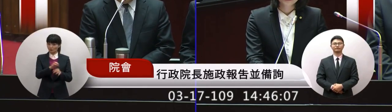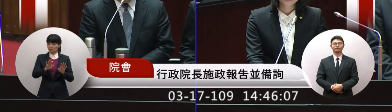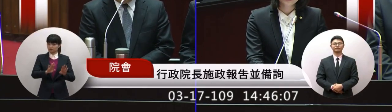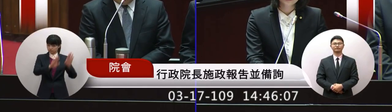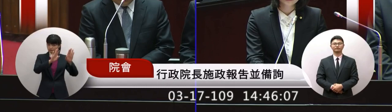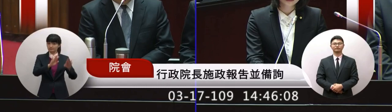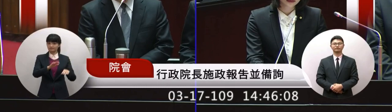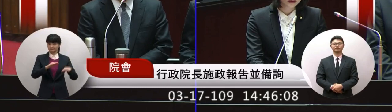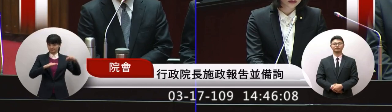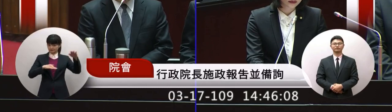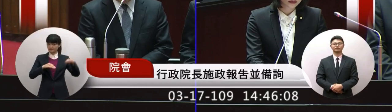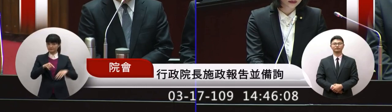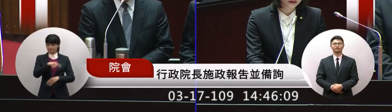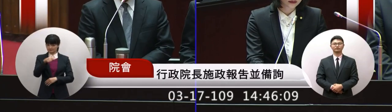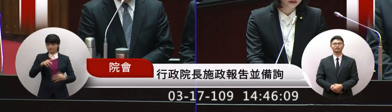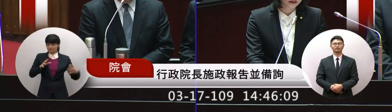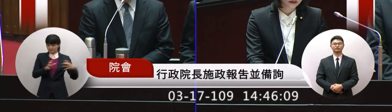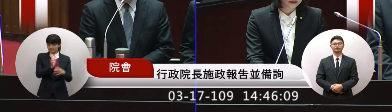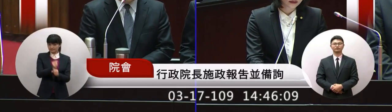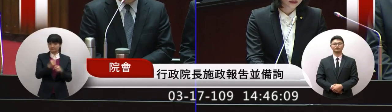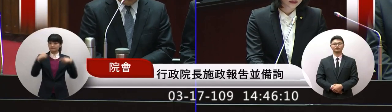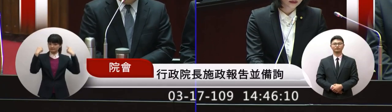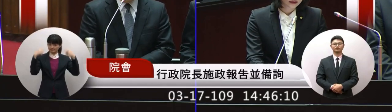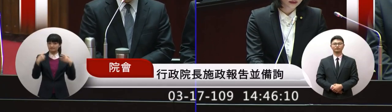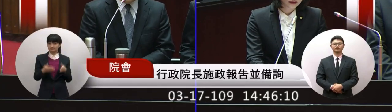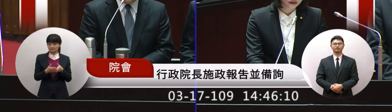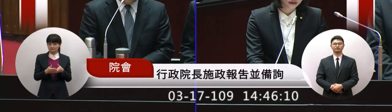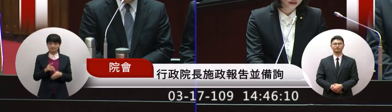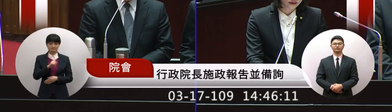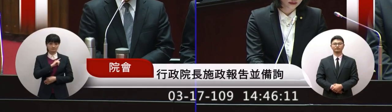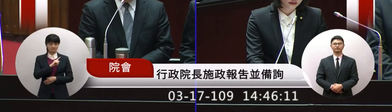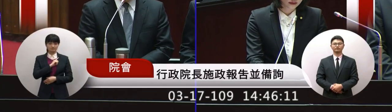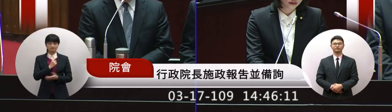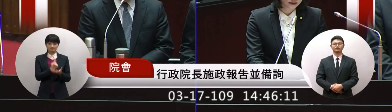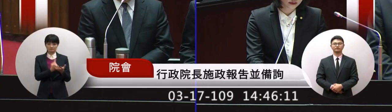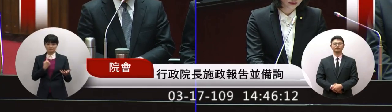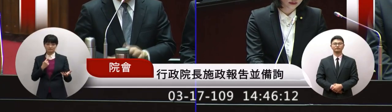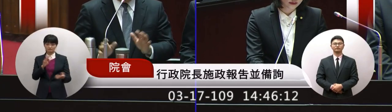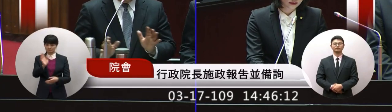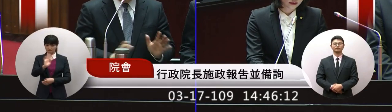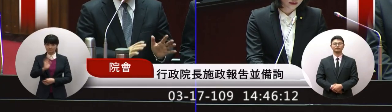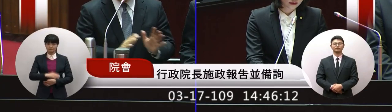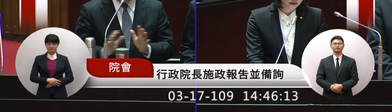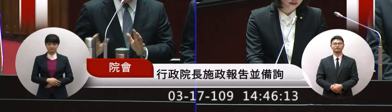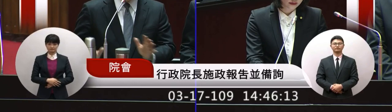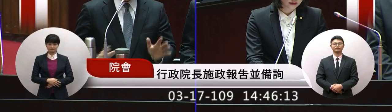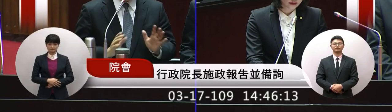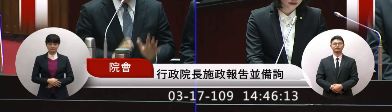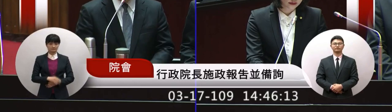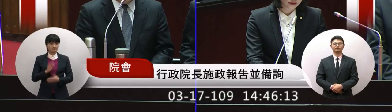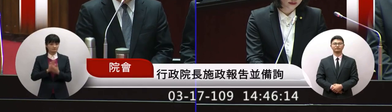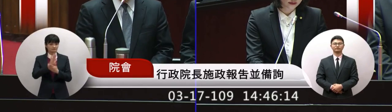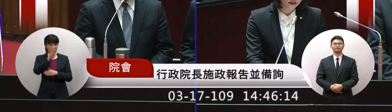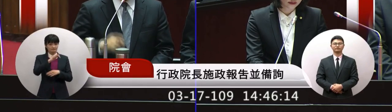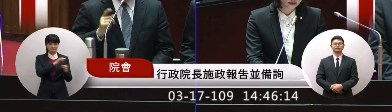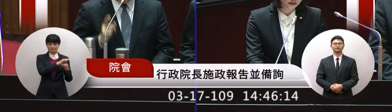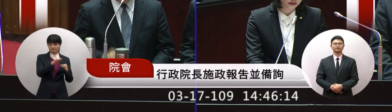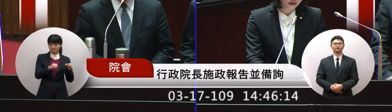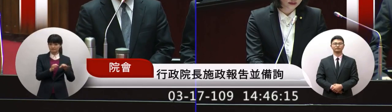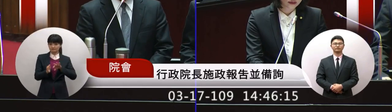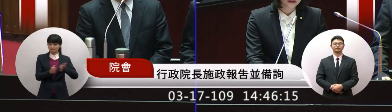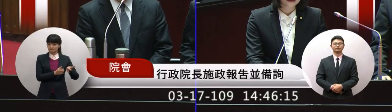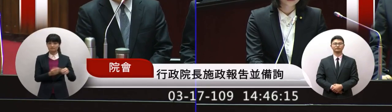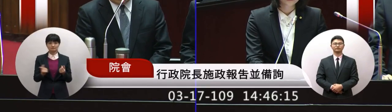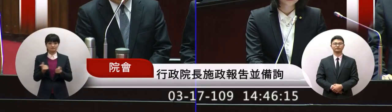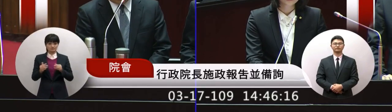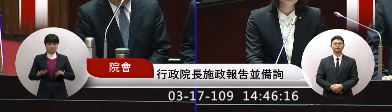我们要有很多的合作。台湾不能自外以世界，那不要讲说未来经济其他面向，就以